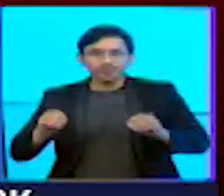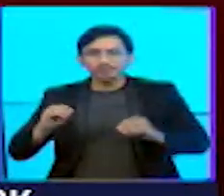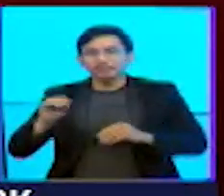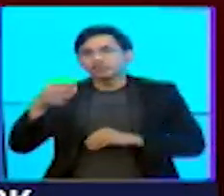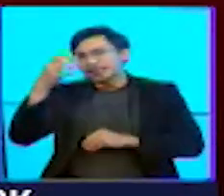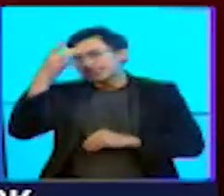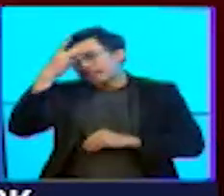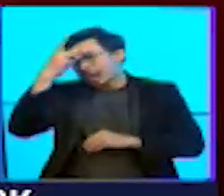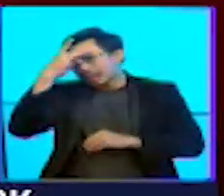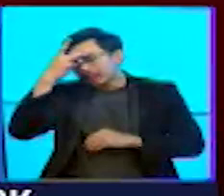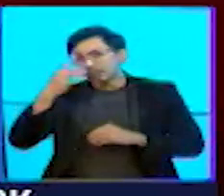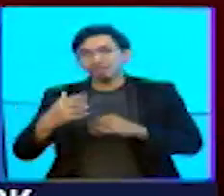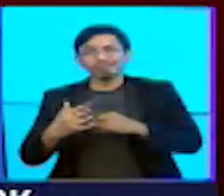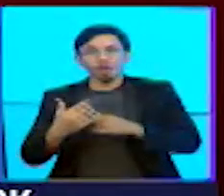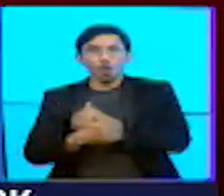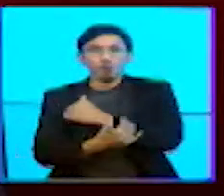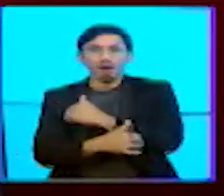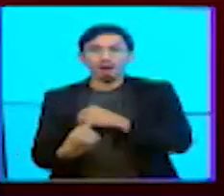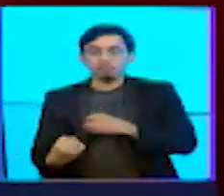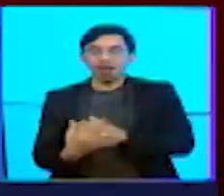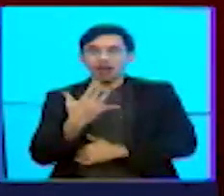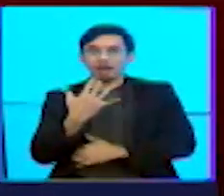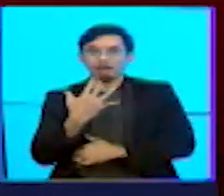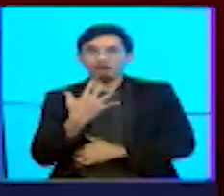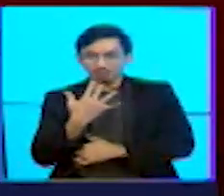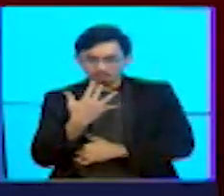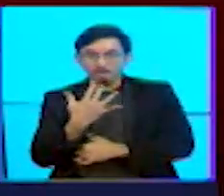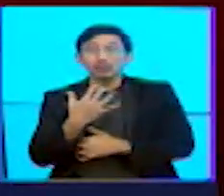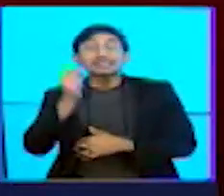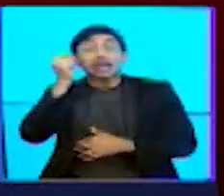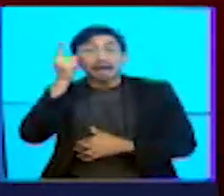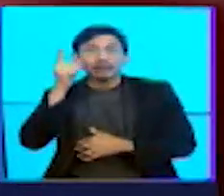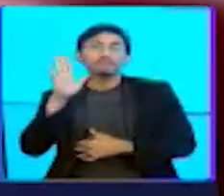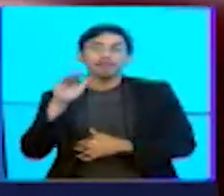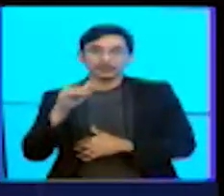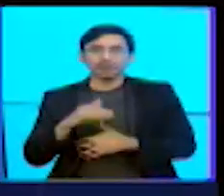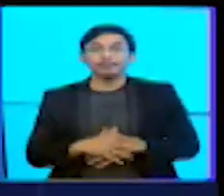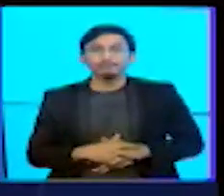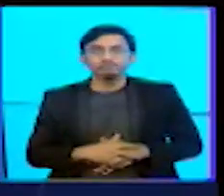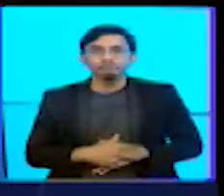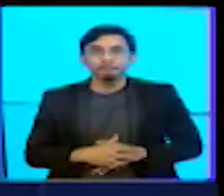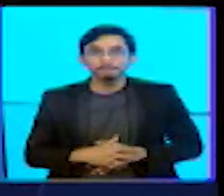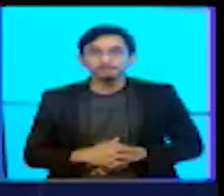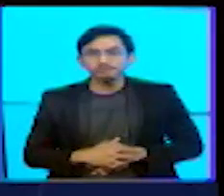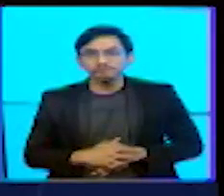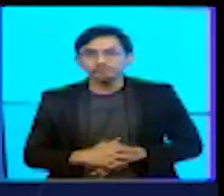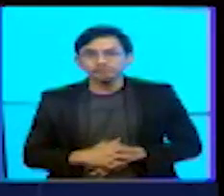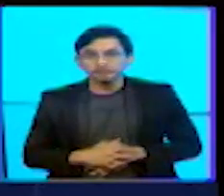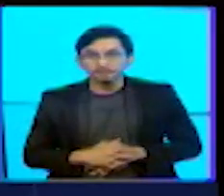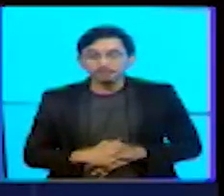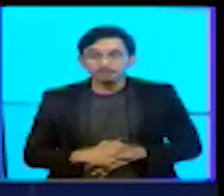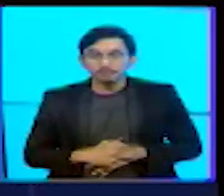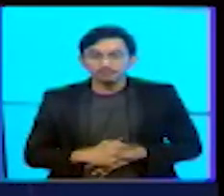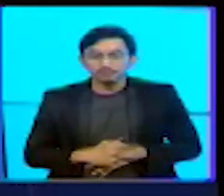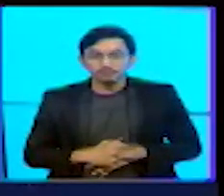Sadar. Jadi total 4 di sini. Gitu 4 ya. Orang yang memang kondisinya cukup berat dan indikasi untuk dirawat. Akibat kejadian